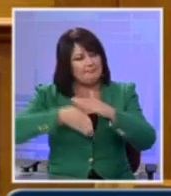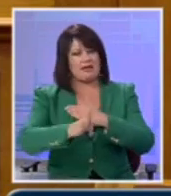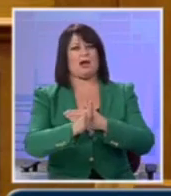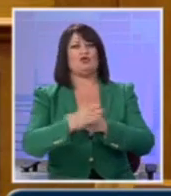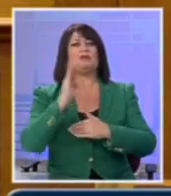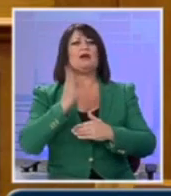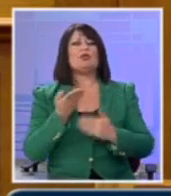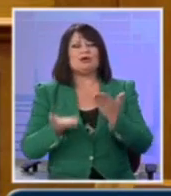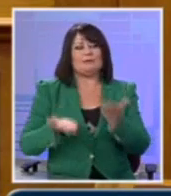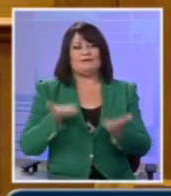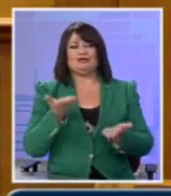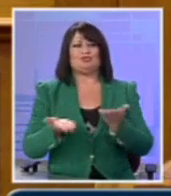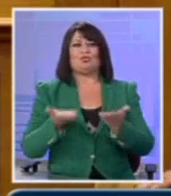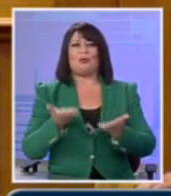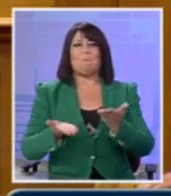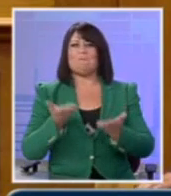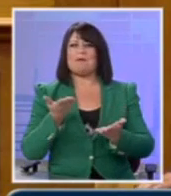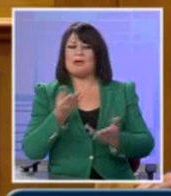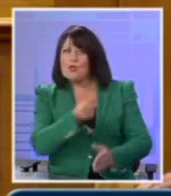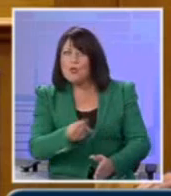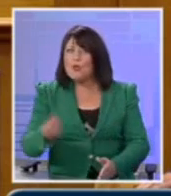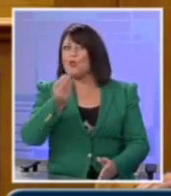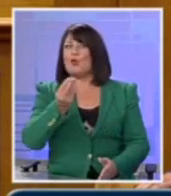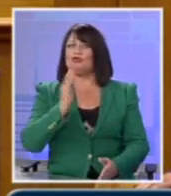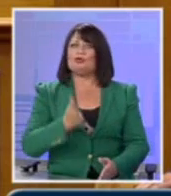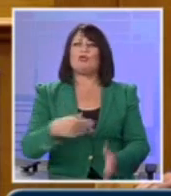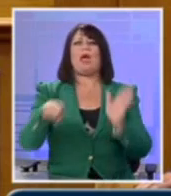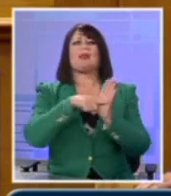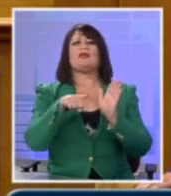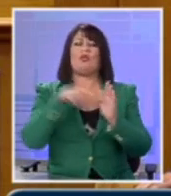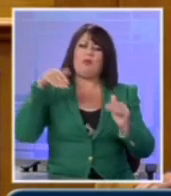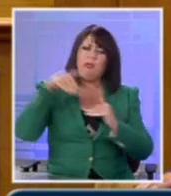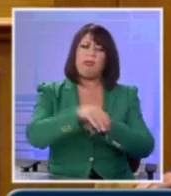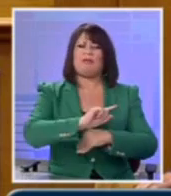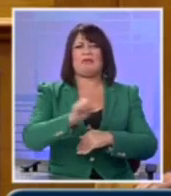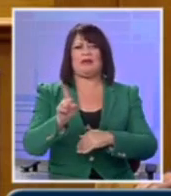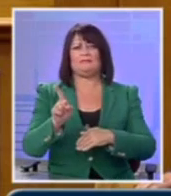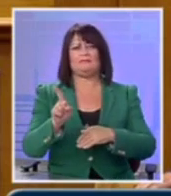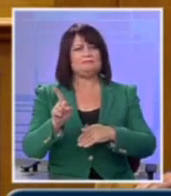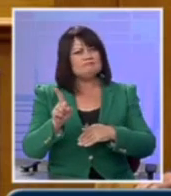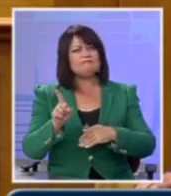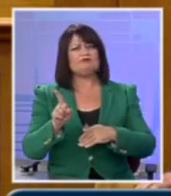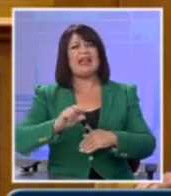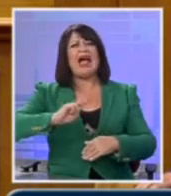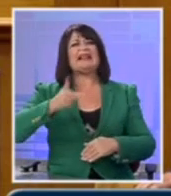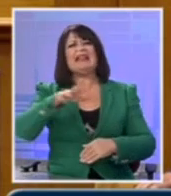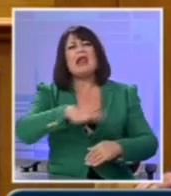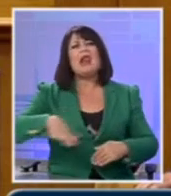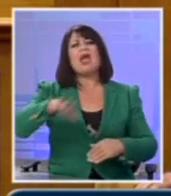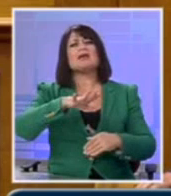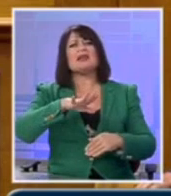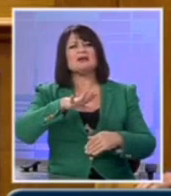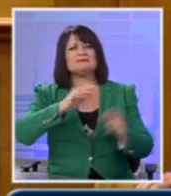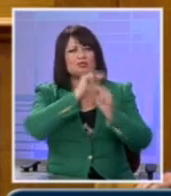να εξορροπήσουμε ή και να υπερβούμε αρνητικές ηφαισιακές και εμπολείς αντιλαϊκές συνέπειες της